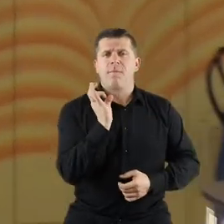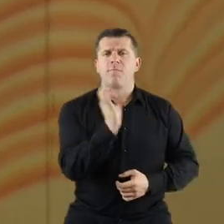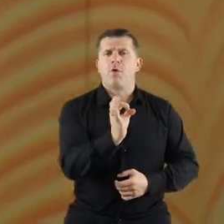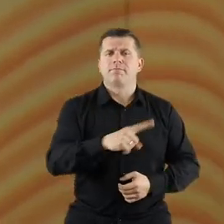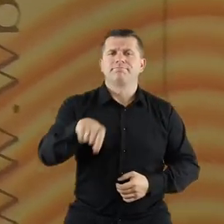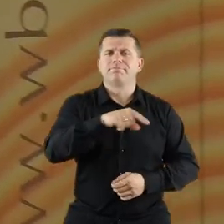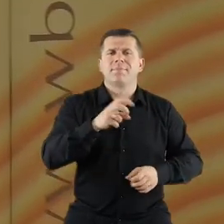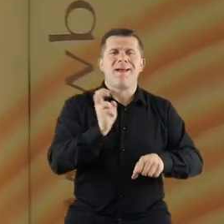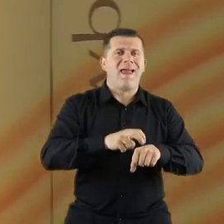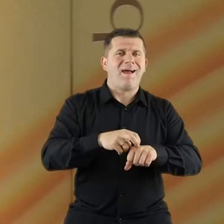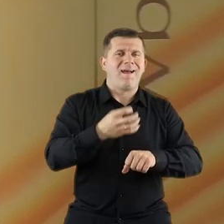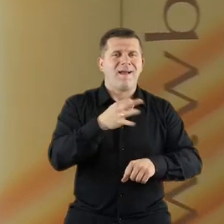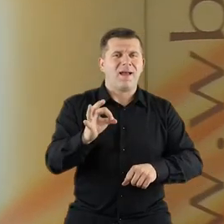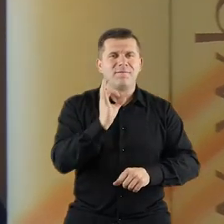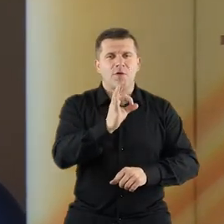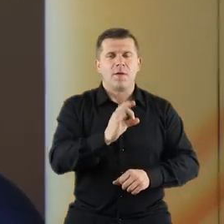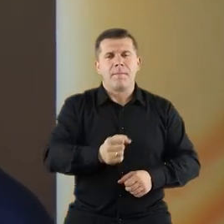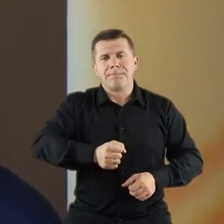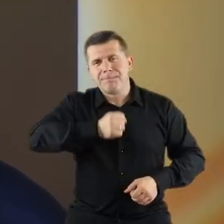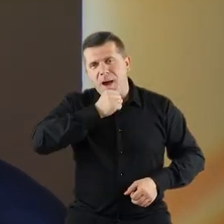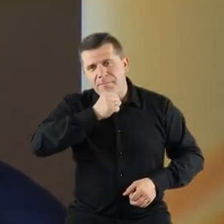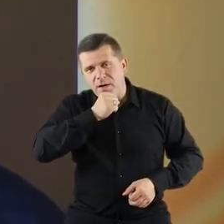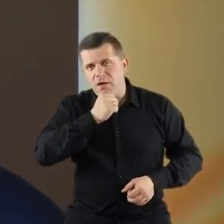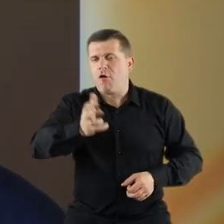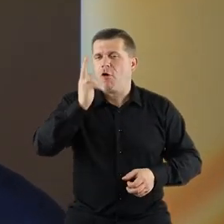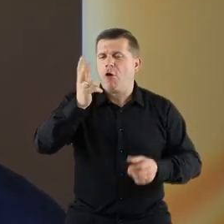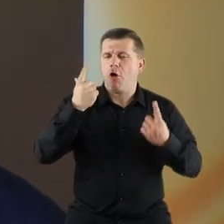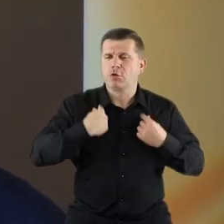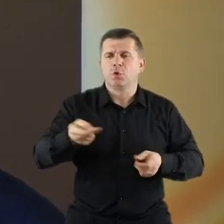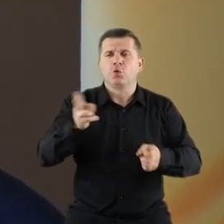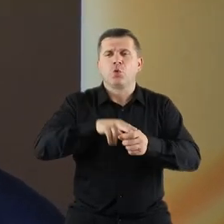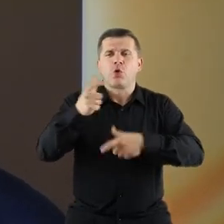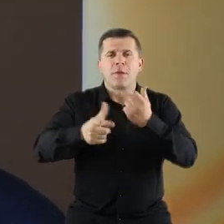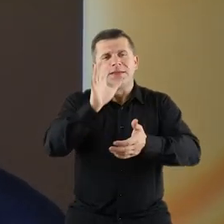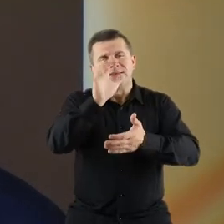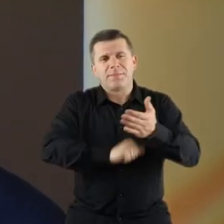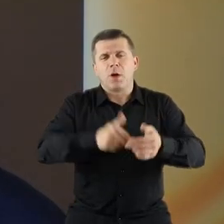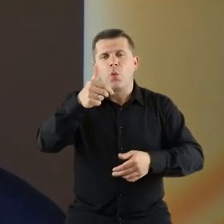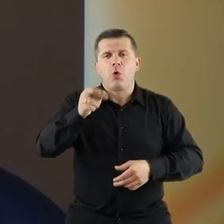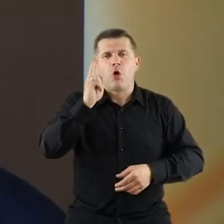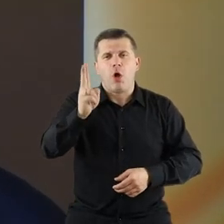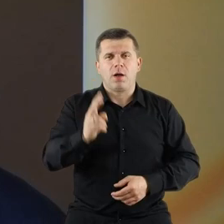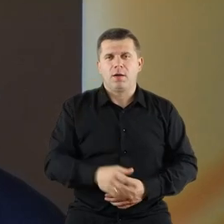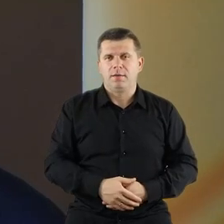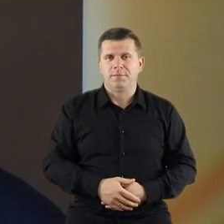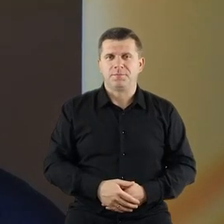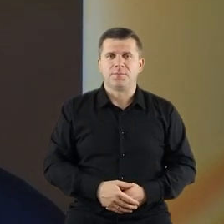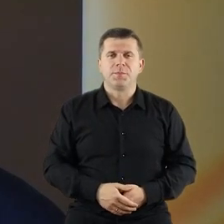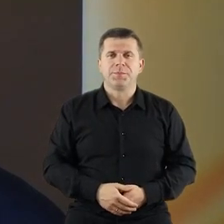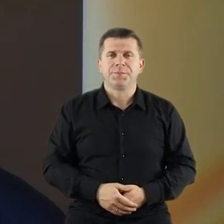swoich tych lekarzy swoją babkę kogoś kto zdejmował uroki co więcej